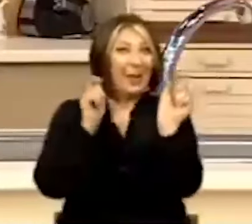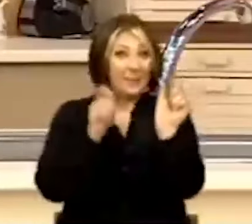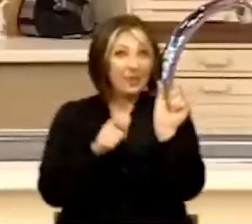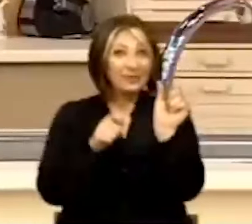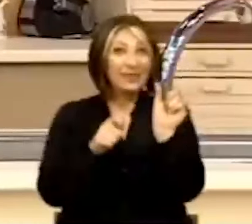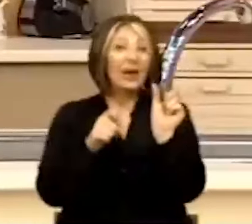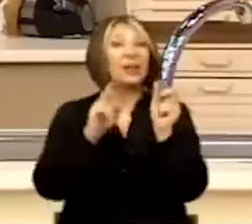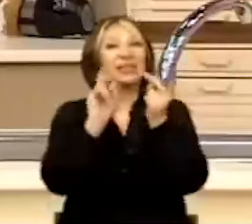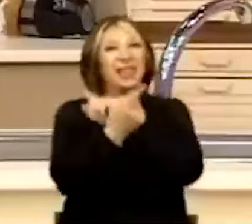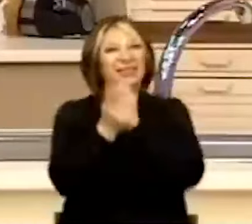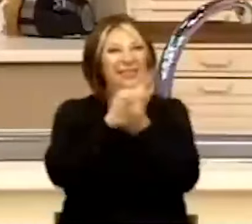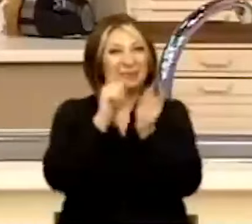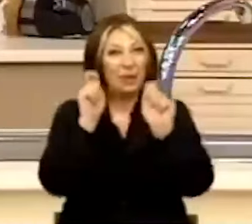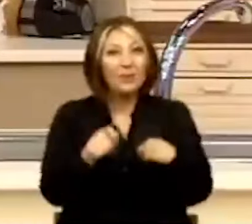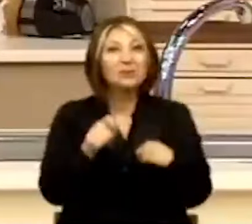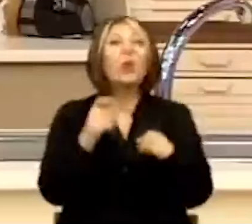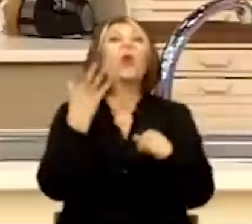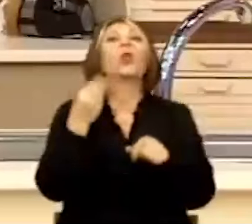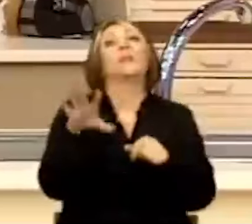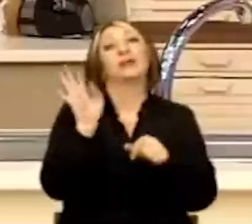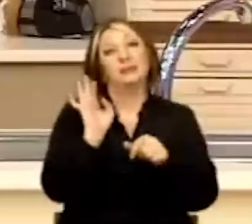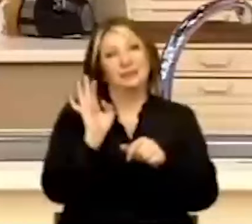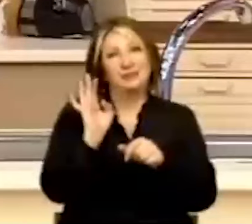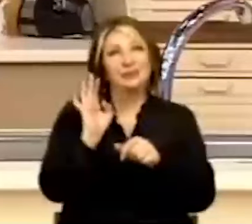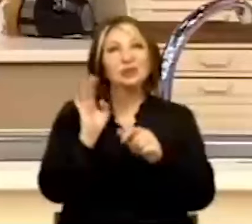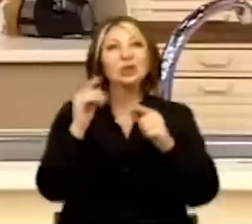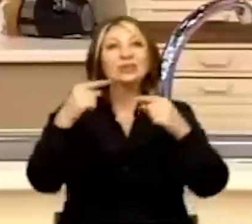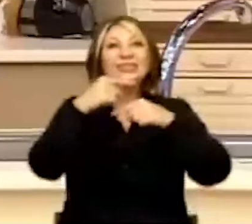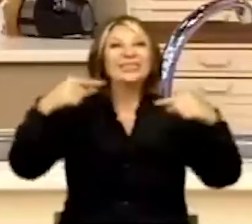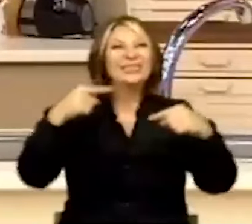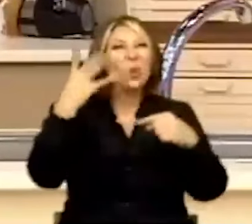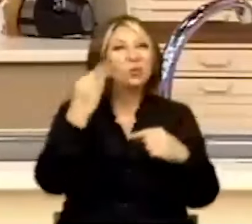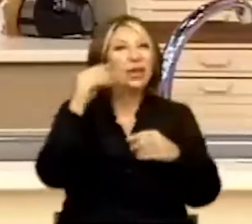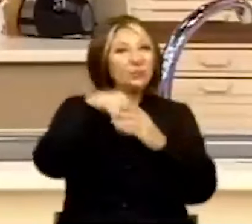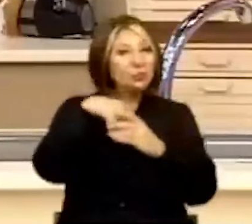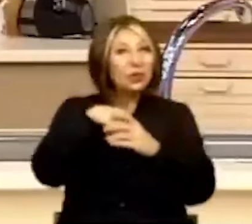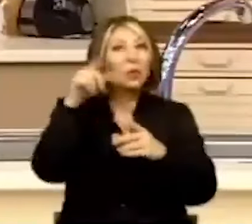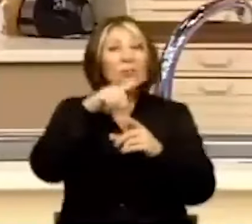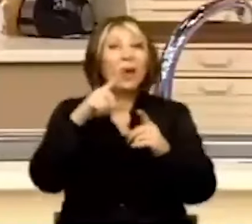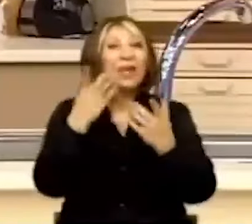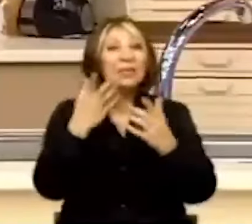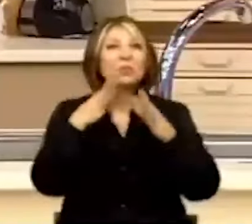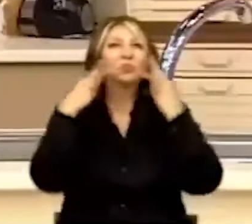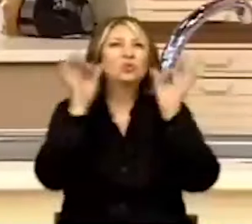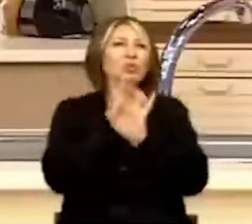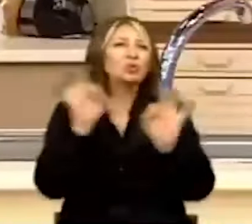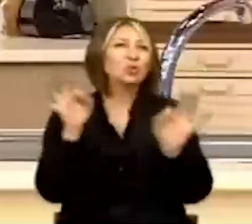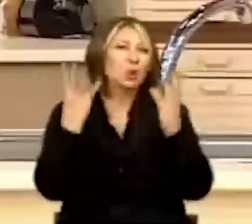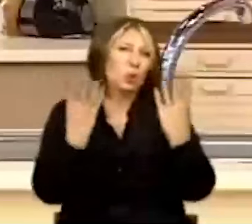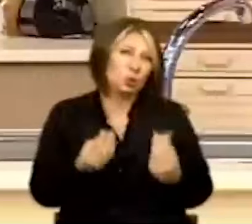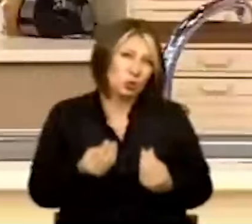birimiz sağ ellerimizle tutarsak o zaman kutup zıtlaşması olabilir. Ve o zaman ne olur